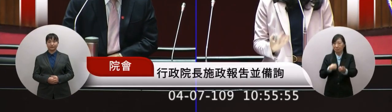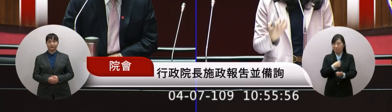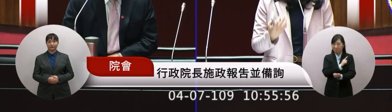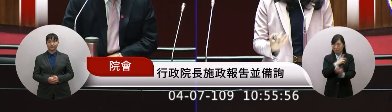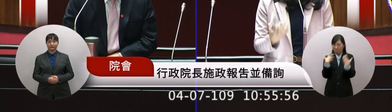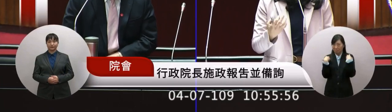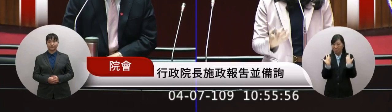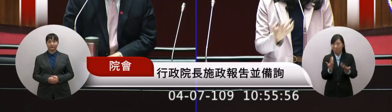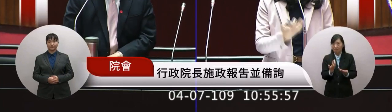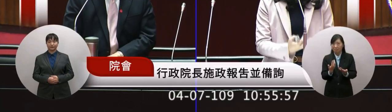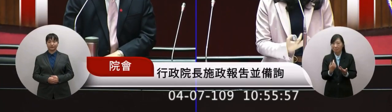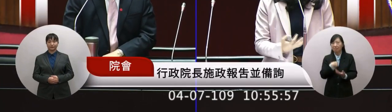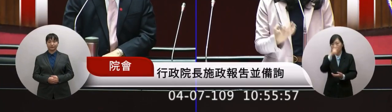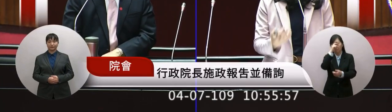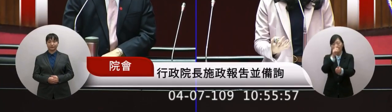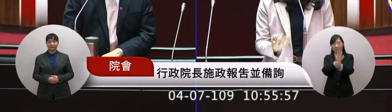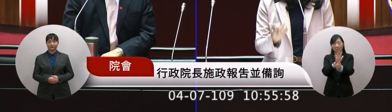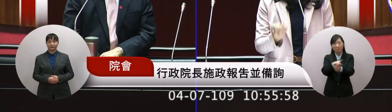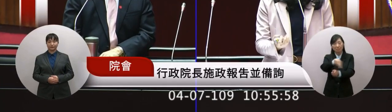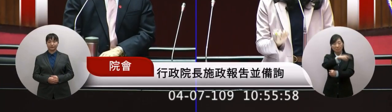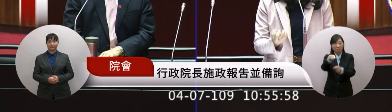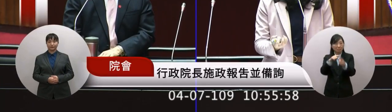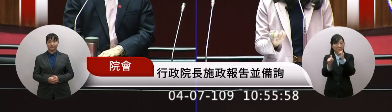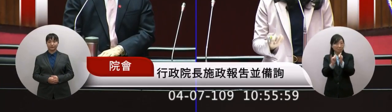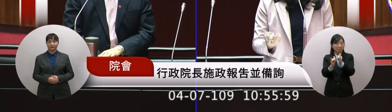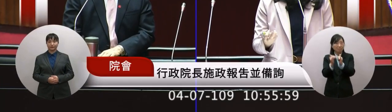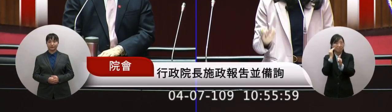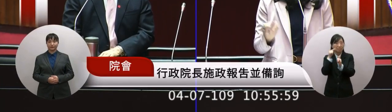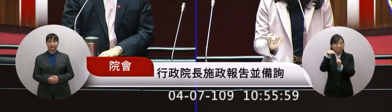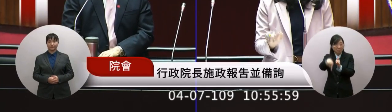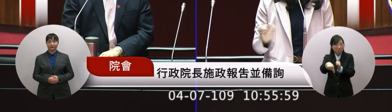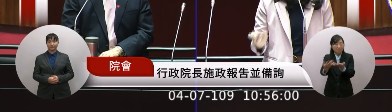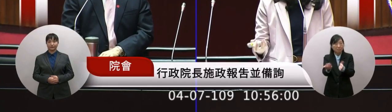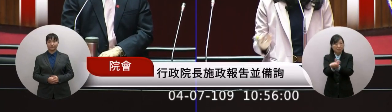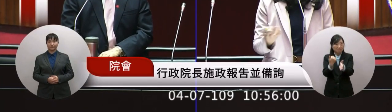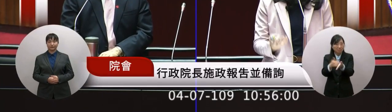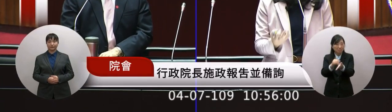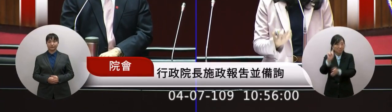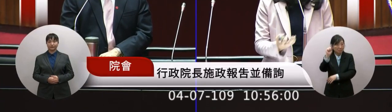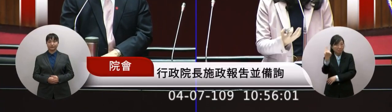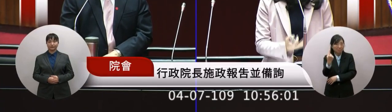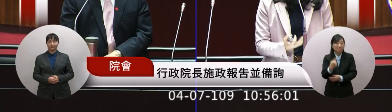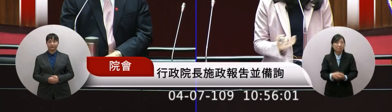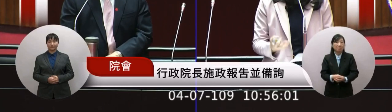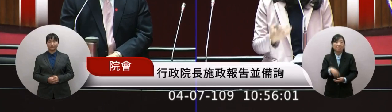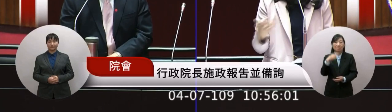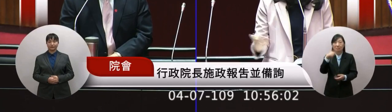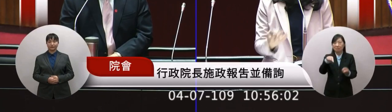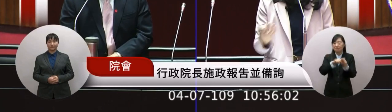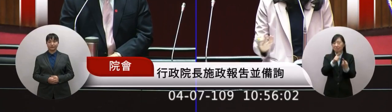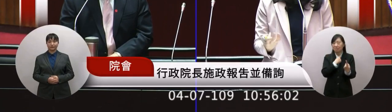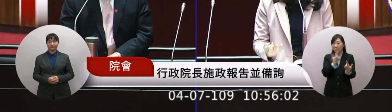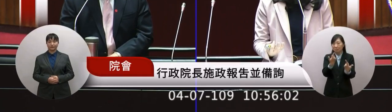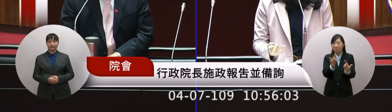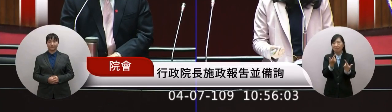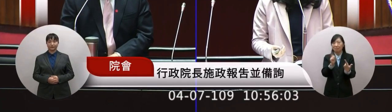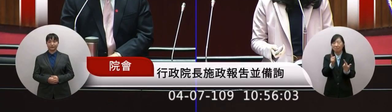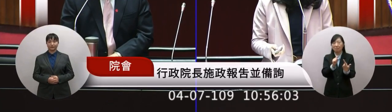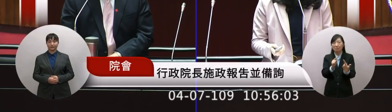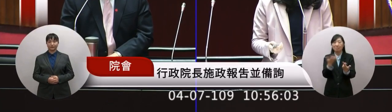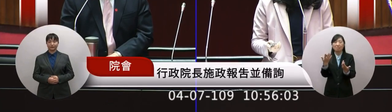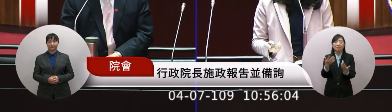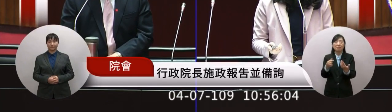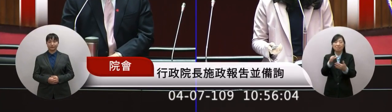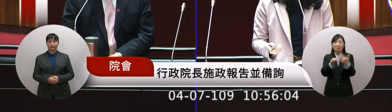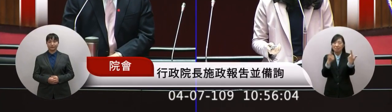会希望能够帮助这些民众去了解以缓济急他们的一些预算的来源，跟他们应该如何去被挪移跟运用。